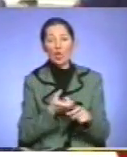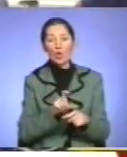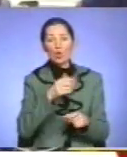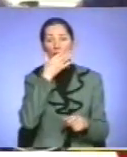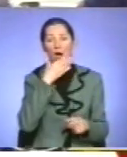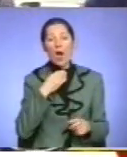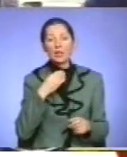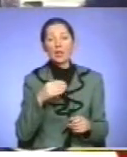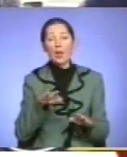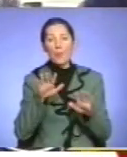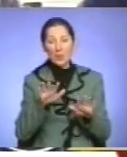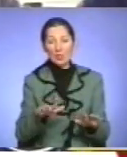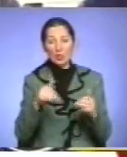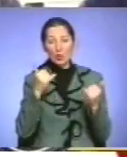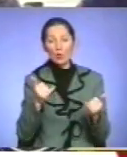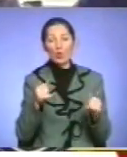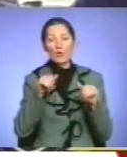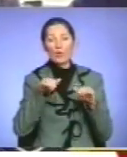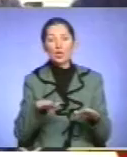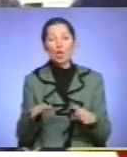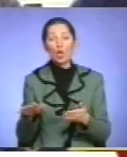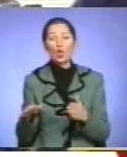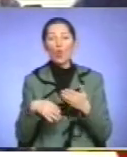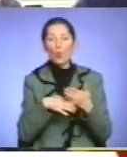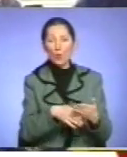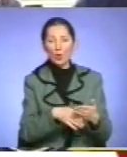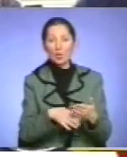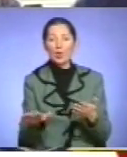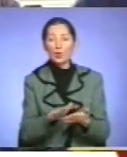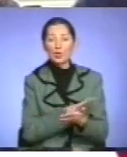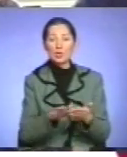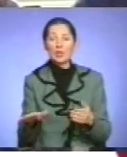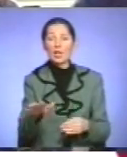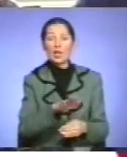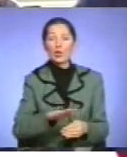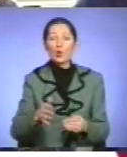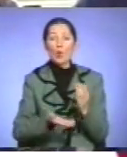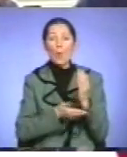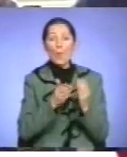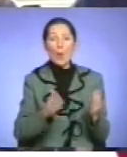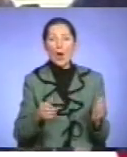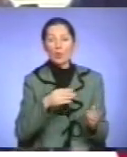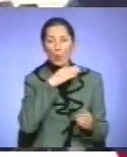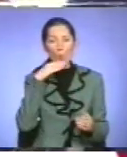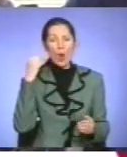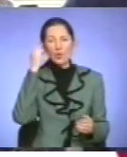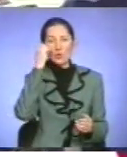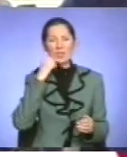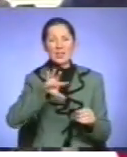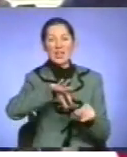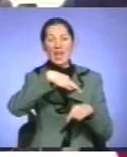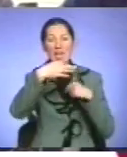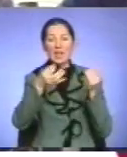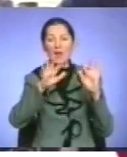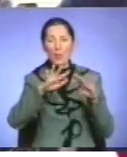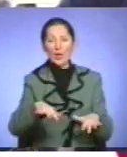допомогти зачистити частину території парку, звичайно, там і дуже багато є гілля нападало, оскільки дерева дуже